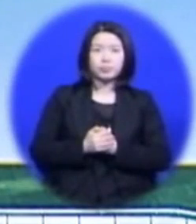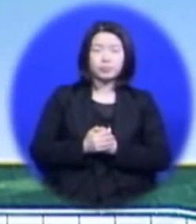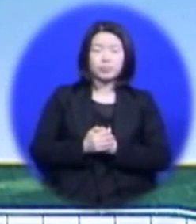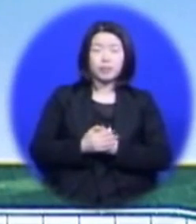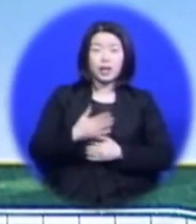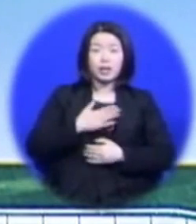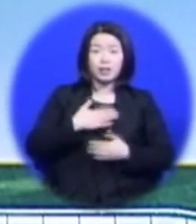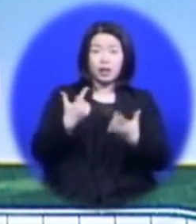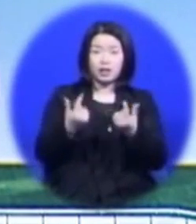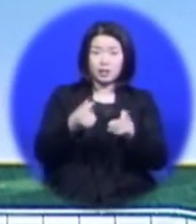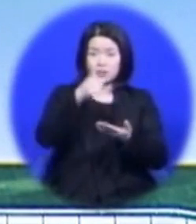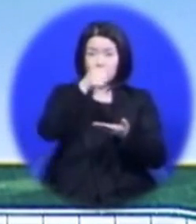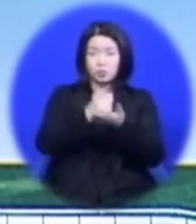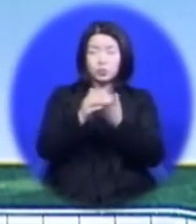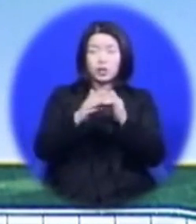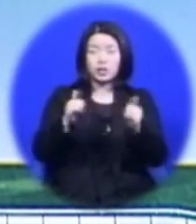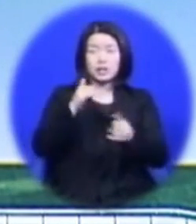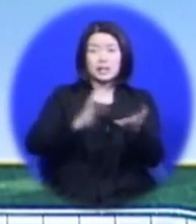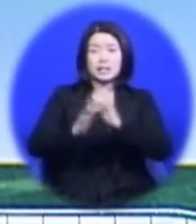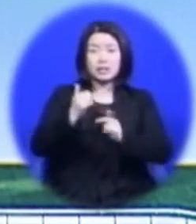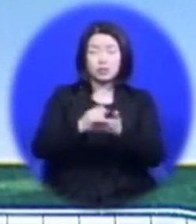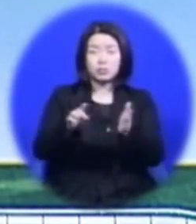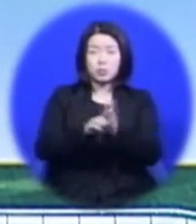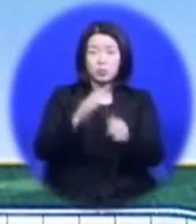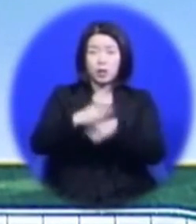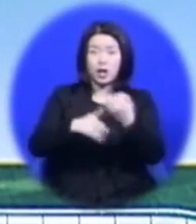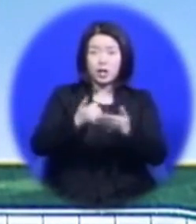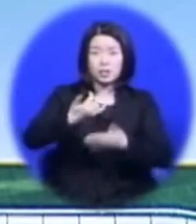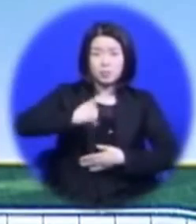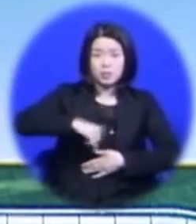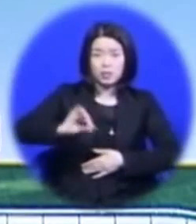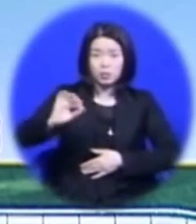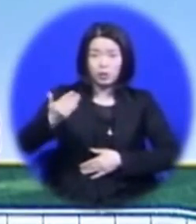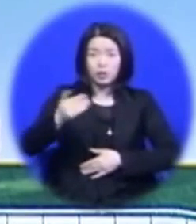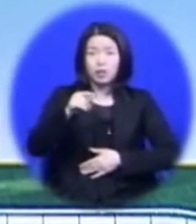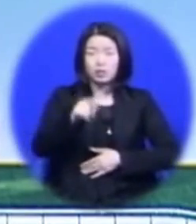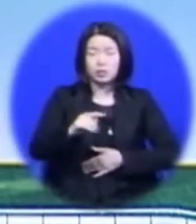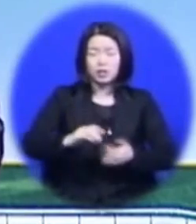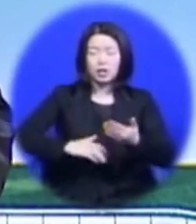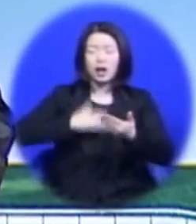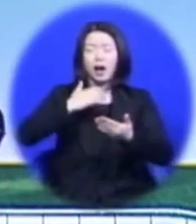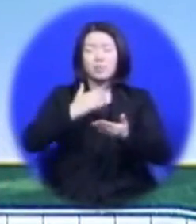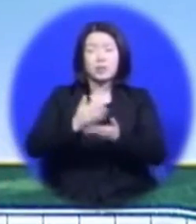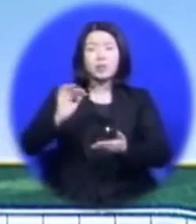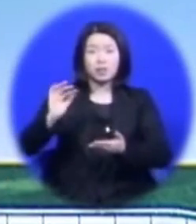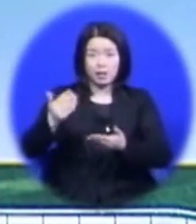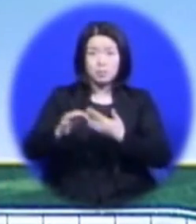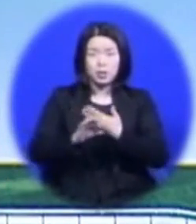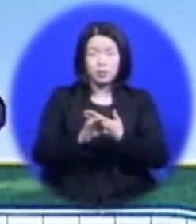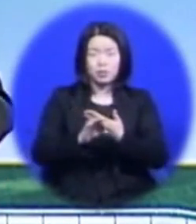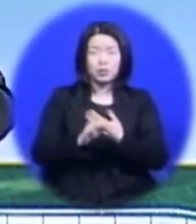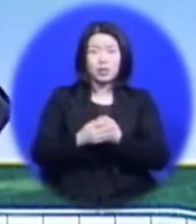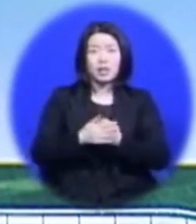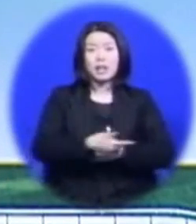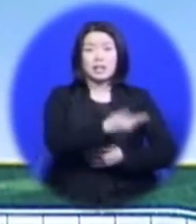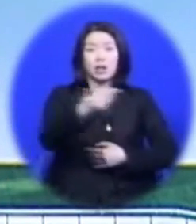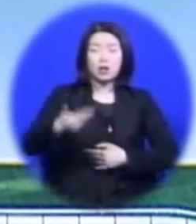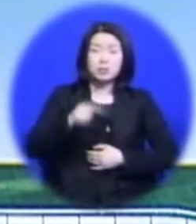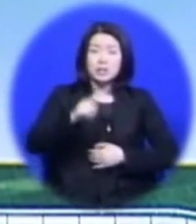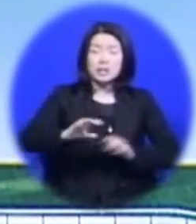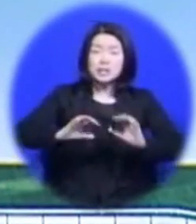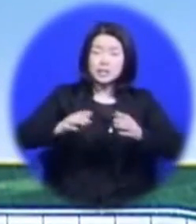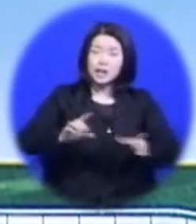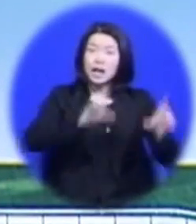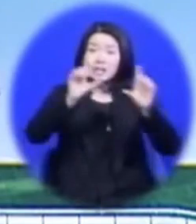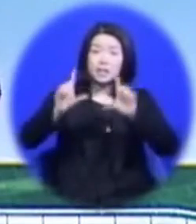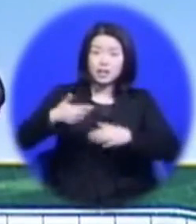나 같은 죄인이 예수 믿고 하나님 자녀가 되었다는 것이 감격이 되면 그러면 여러분이 이 세상 살아가는